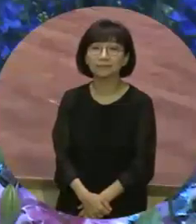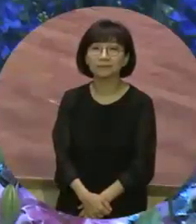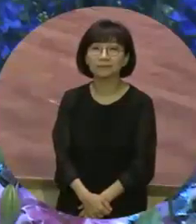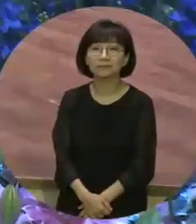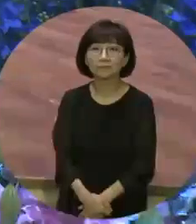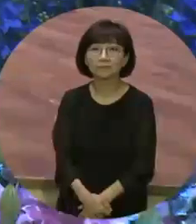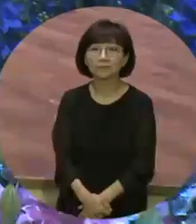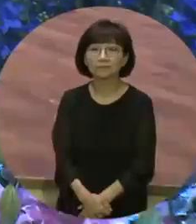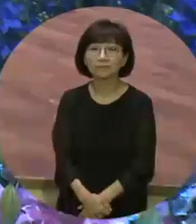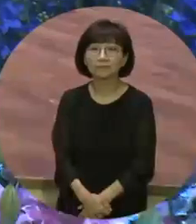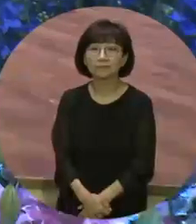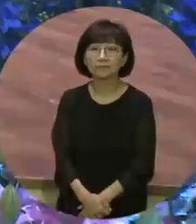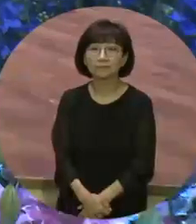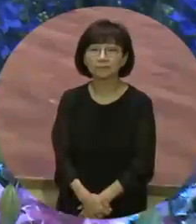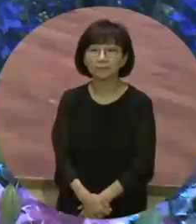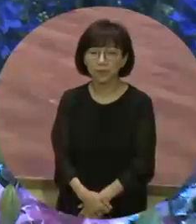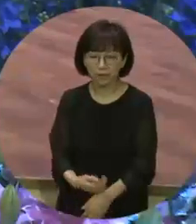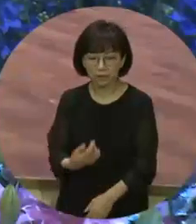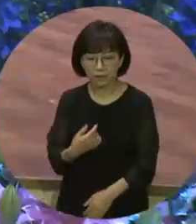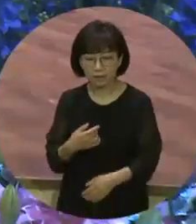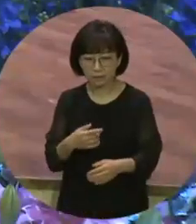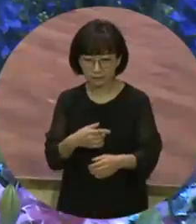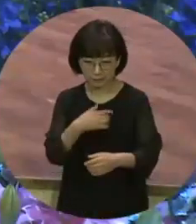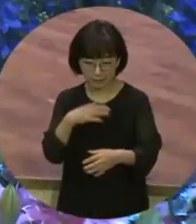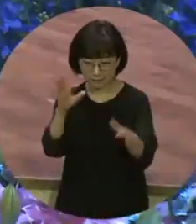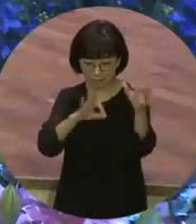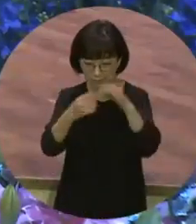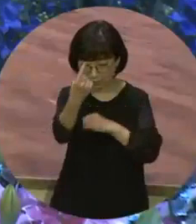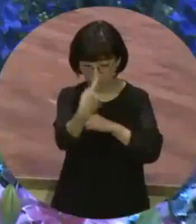내가 목사가 볼 때 감동받을 정도로 믿음이었어.